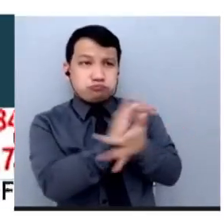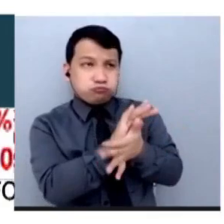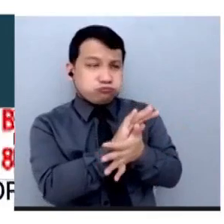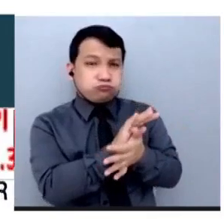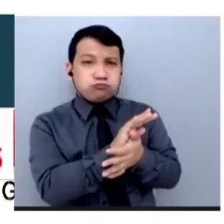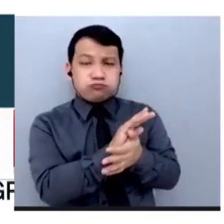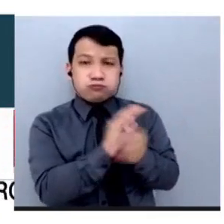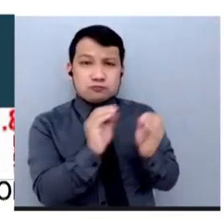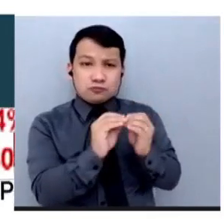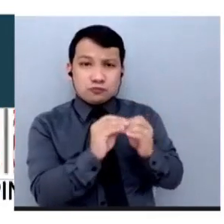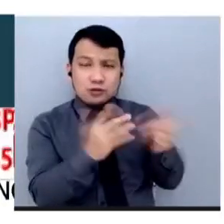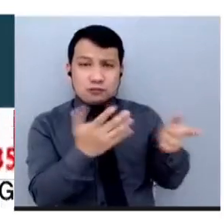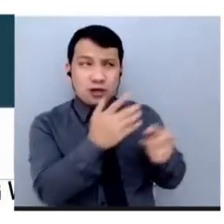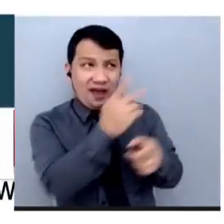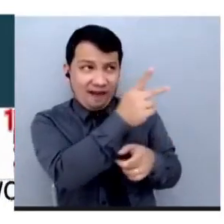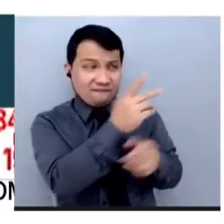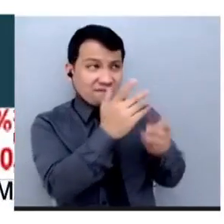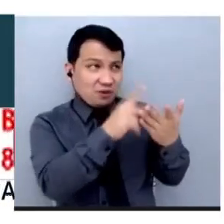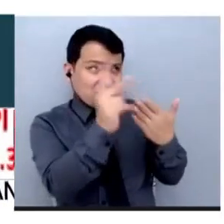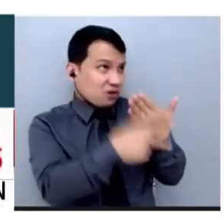been conducting training programs.